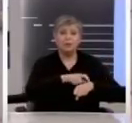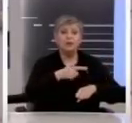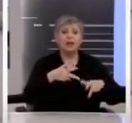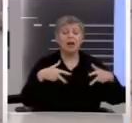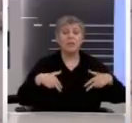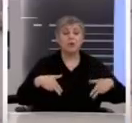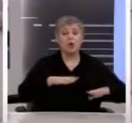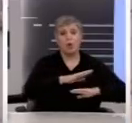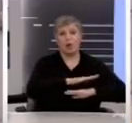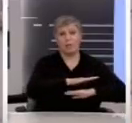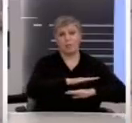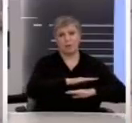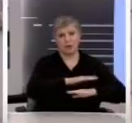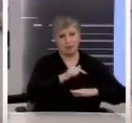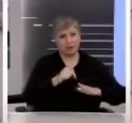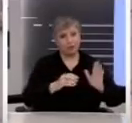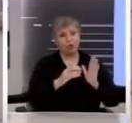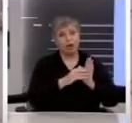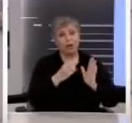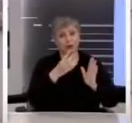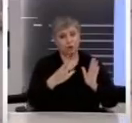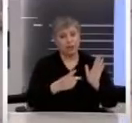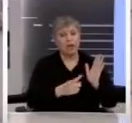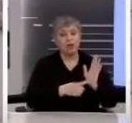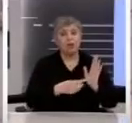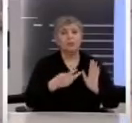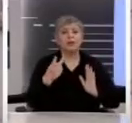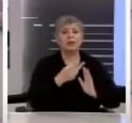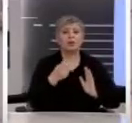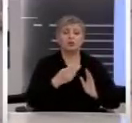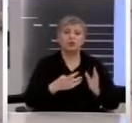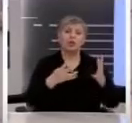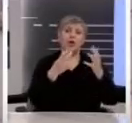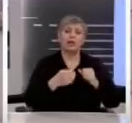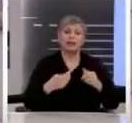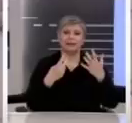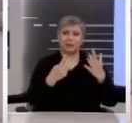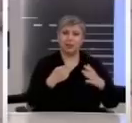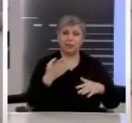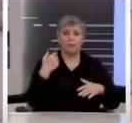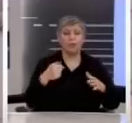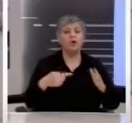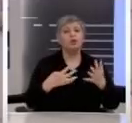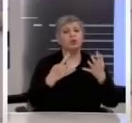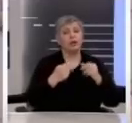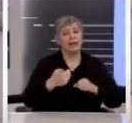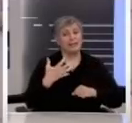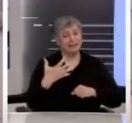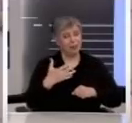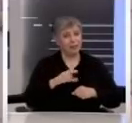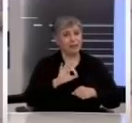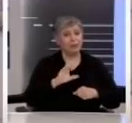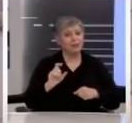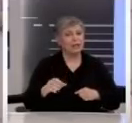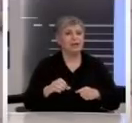Υπουργείου Εθνικής Άμυνας, του άρθρου 3 του νόμου 2292 κάθετος του 95 ΦΕΚΑ Α35, επικουρεί